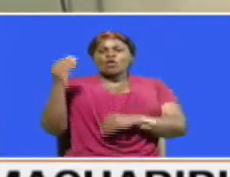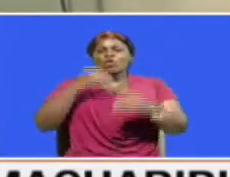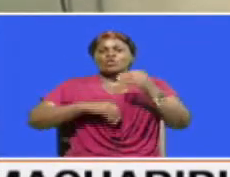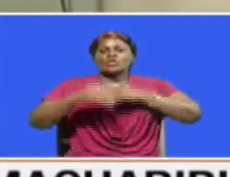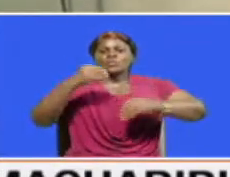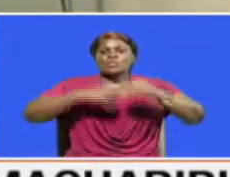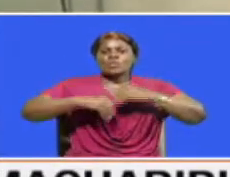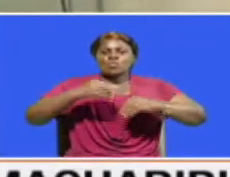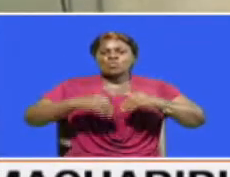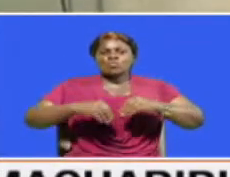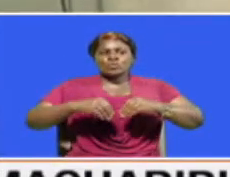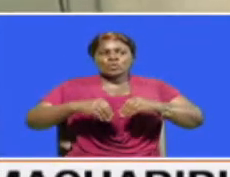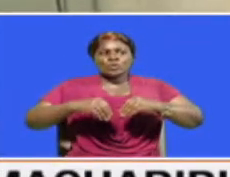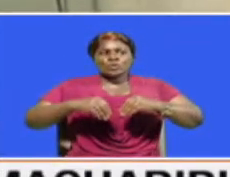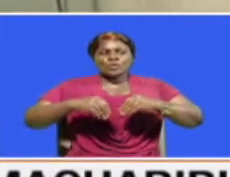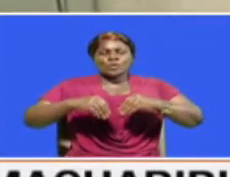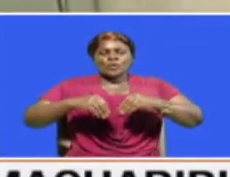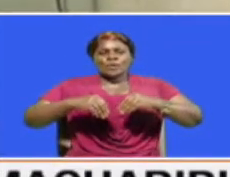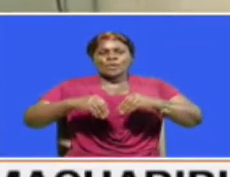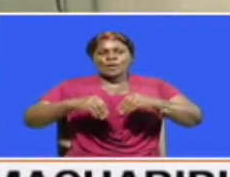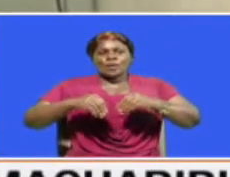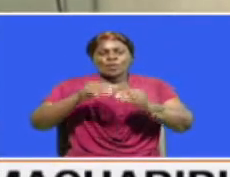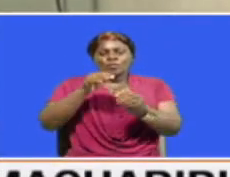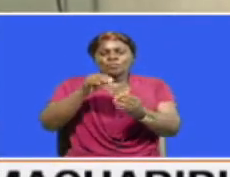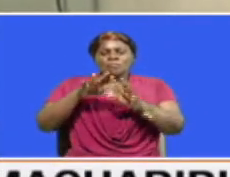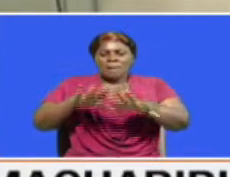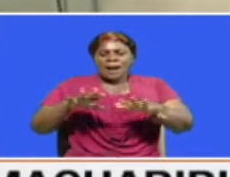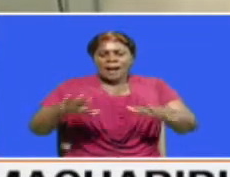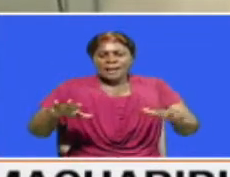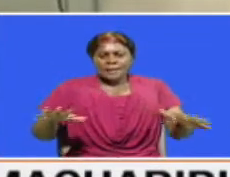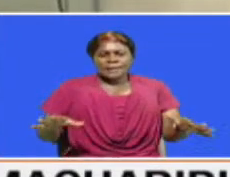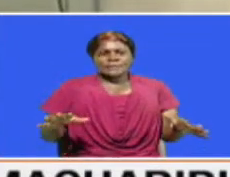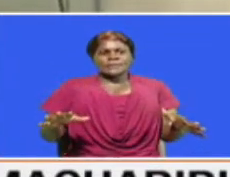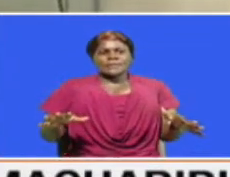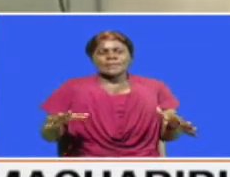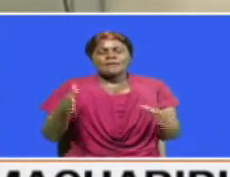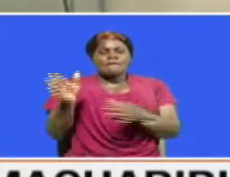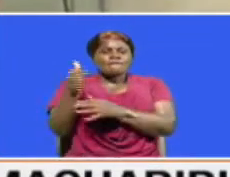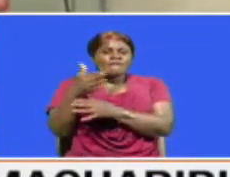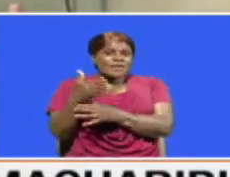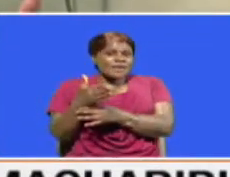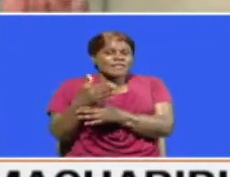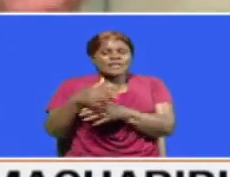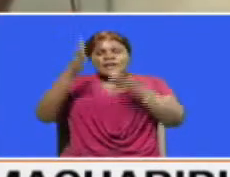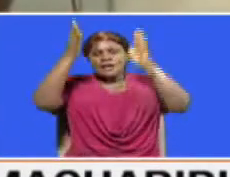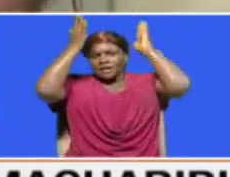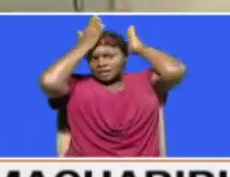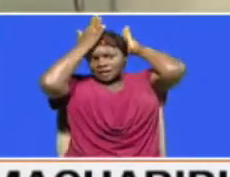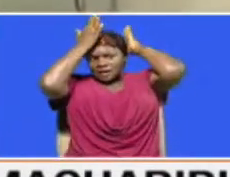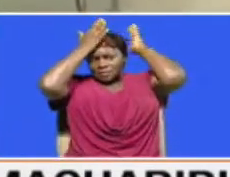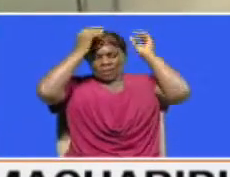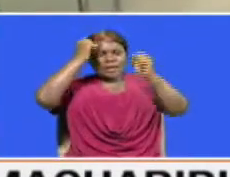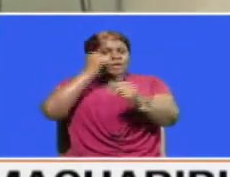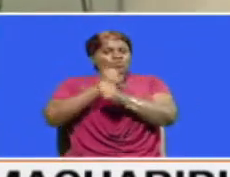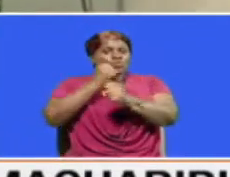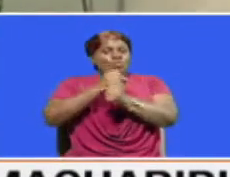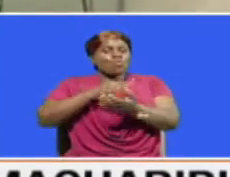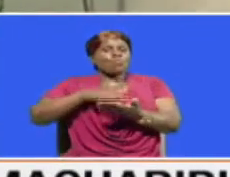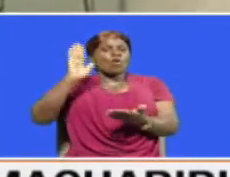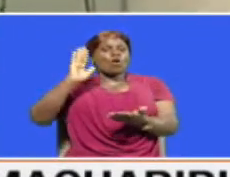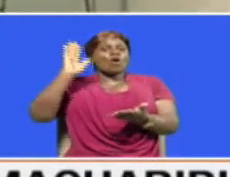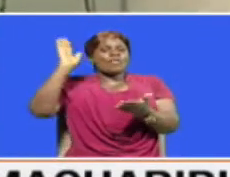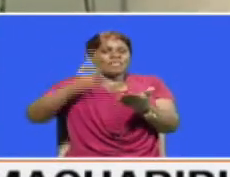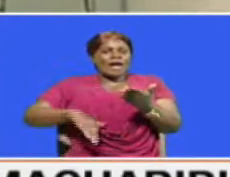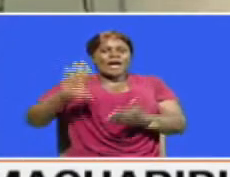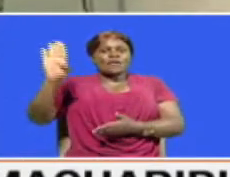tunachangia katika ufukaji na kutafuta soko ya county ya samaki, Kakamega inafanya pakubwa sana hata kushinda